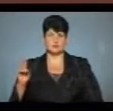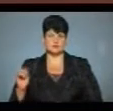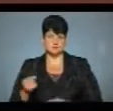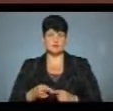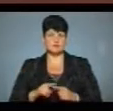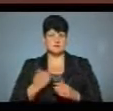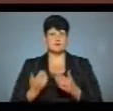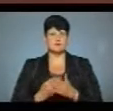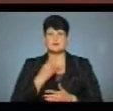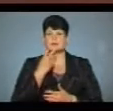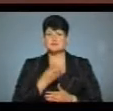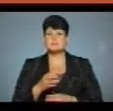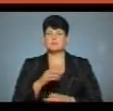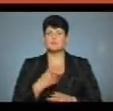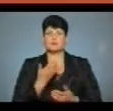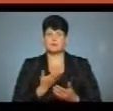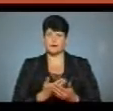випуску дивіться про таке.